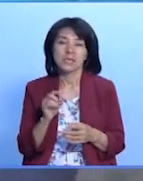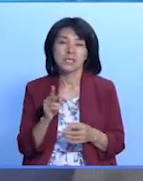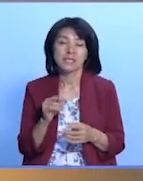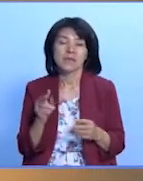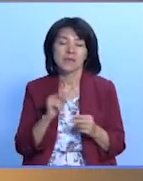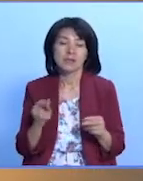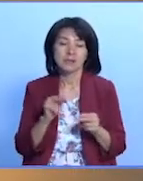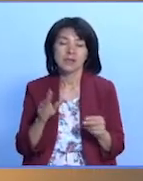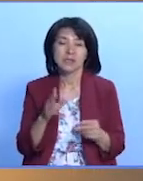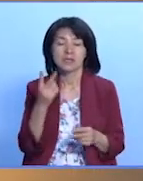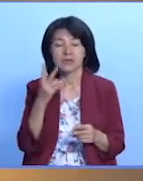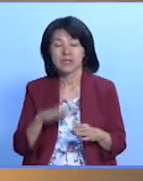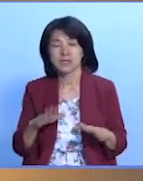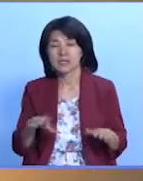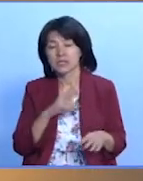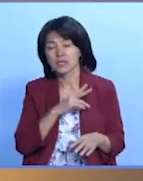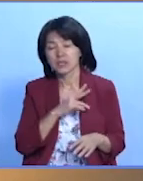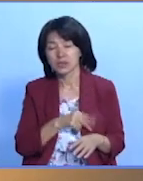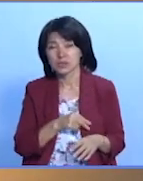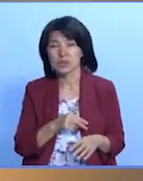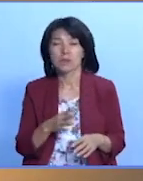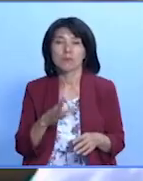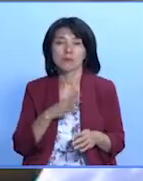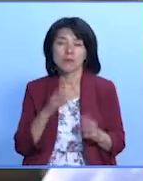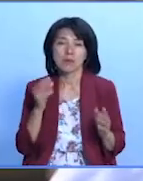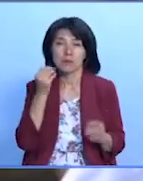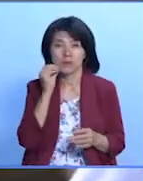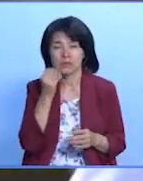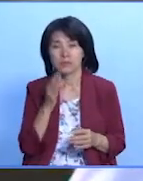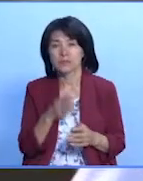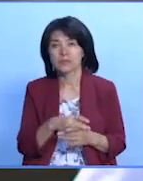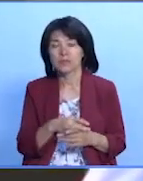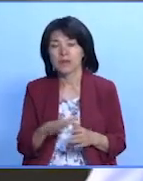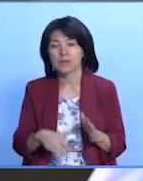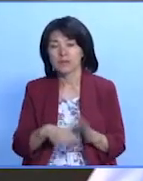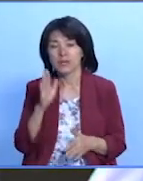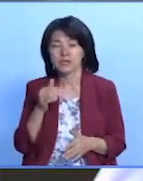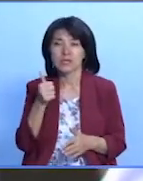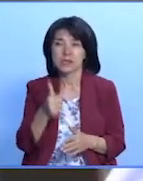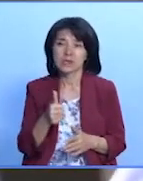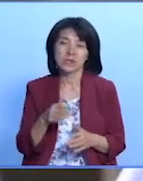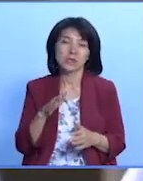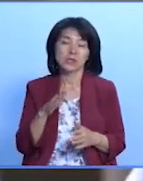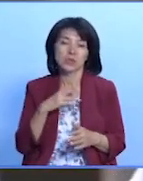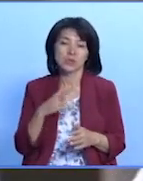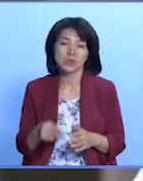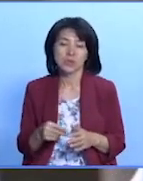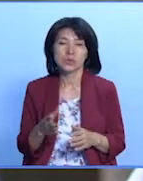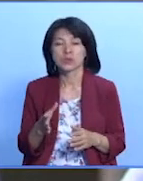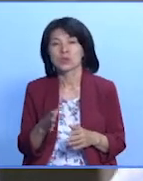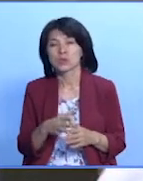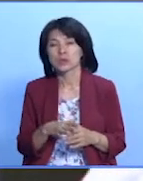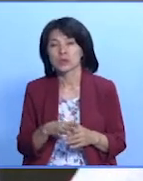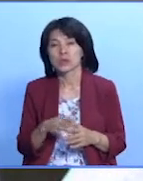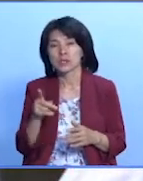дочерей. Она была прекрасной, заботливой матерью и бабушкой. Она вырастила очень хороших своих дочек. Я знаю, что они обе